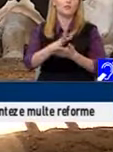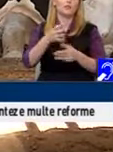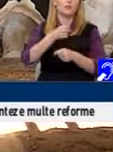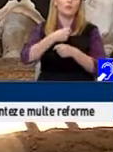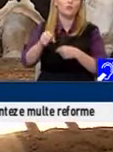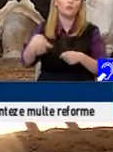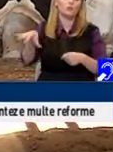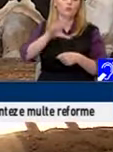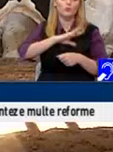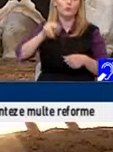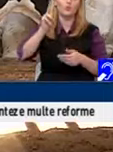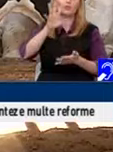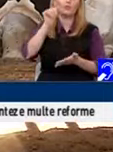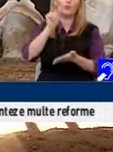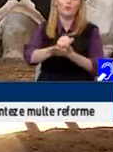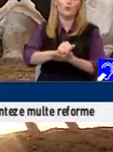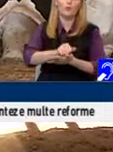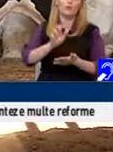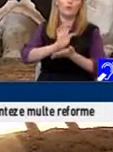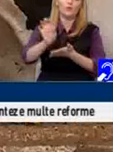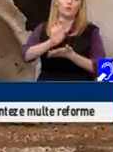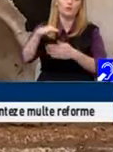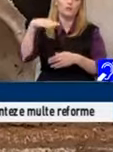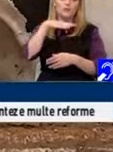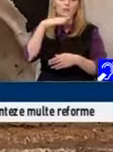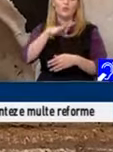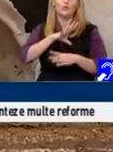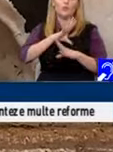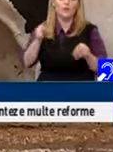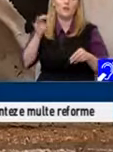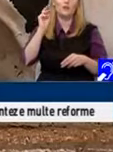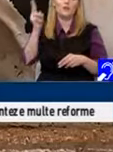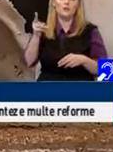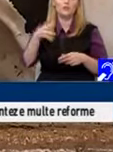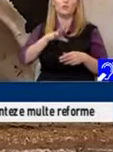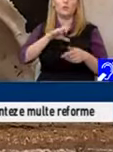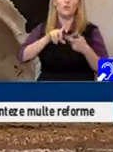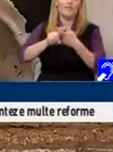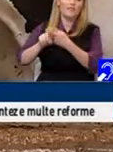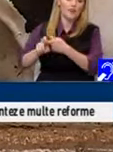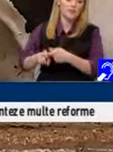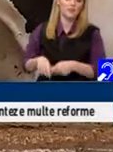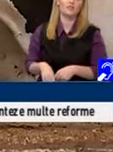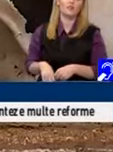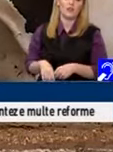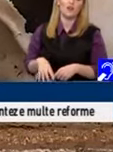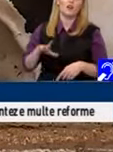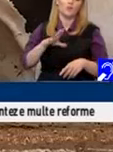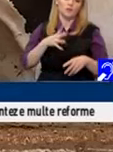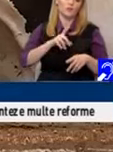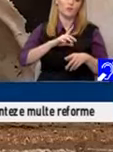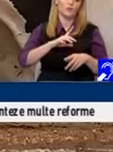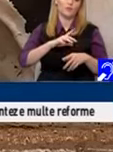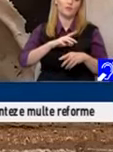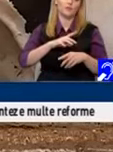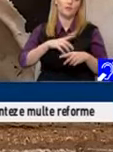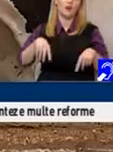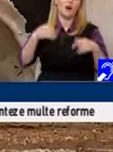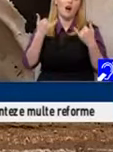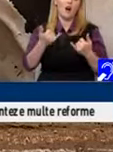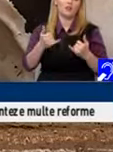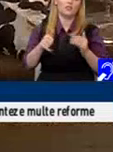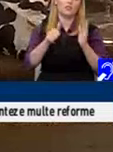impuse tuturor producătorilor, mai spun experții, așa încât să se evite riscul unor focare de infecție, ceea ce ar elimina și pretextele pentru embargouri.